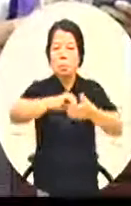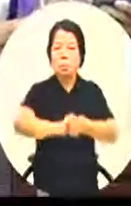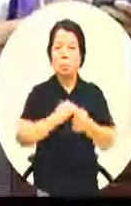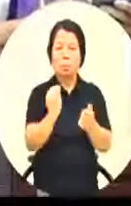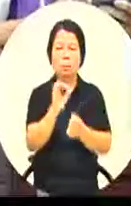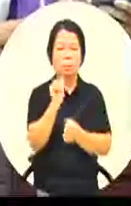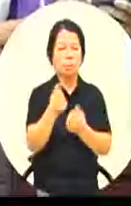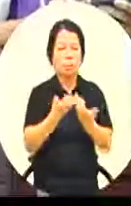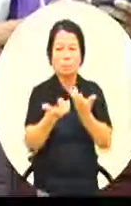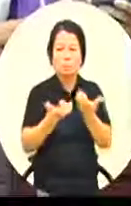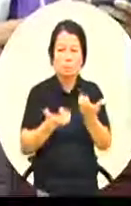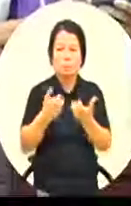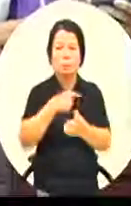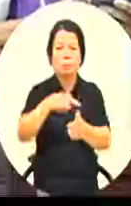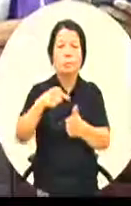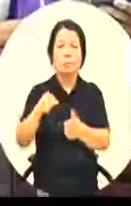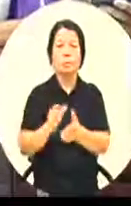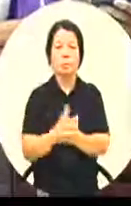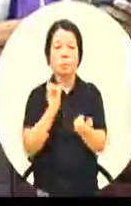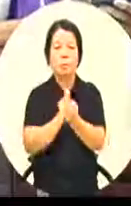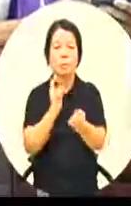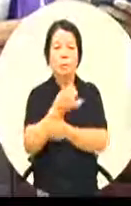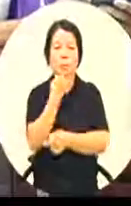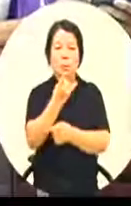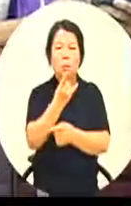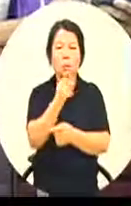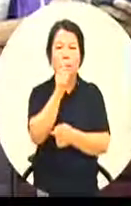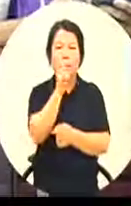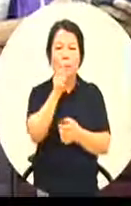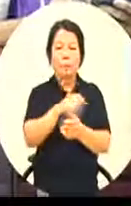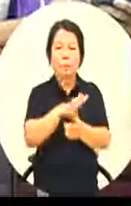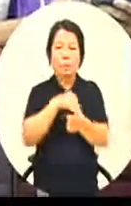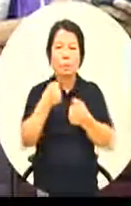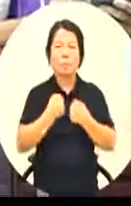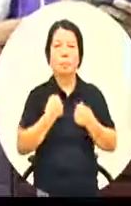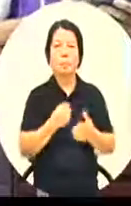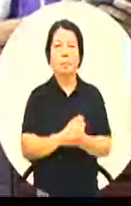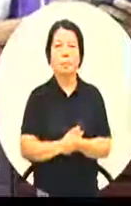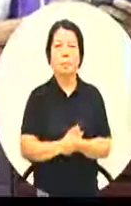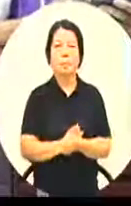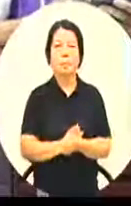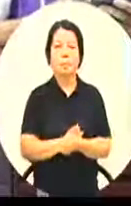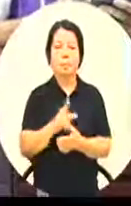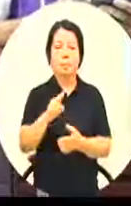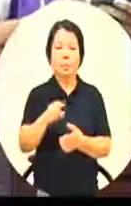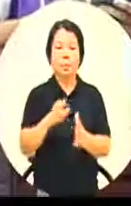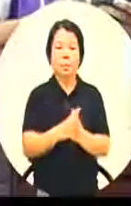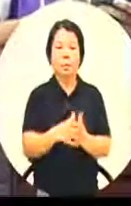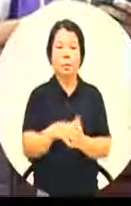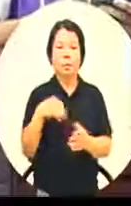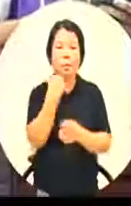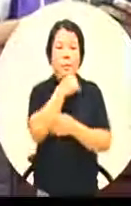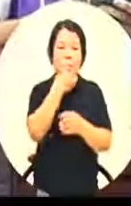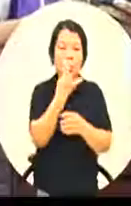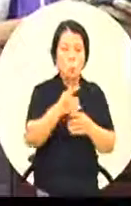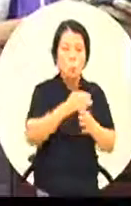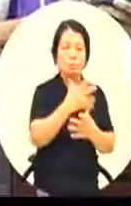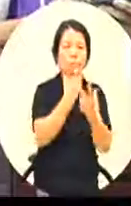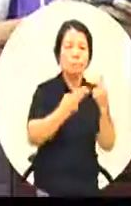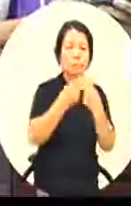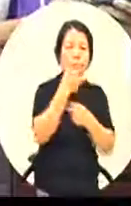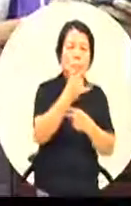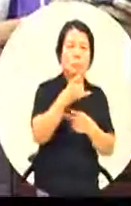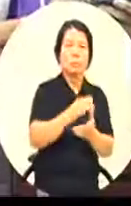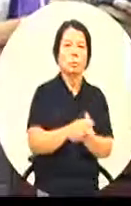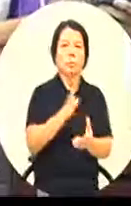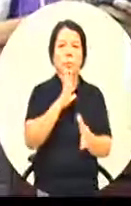学，但是就是对语言的学习，包括我们在做本土语或者是客家语的时候，其实都是希